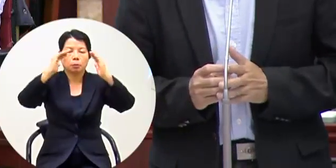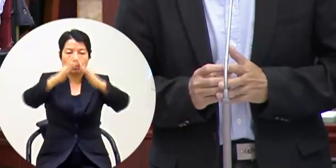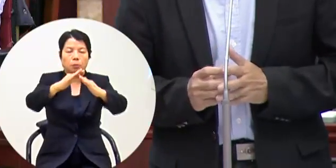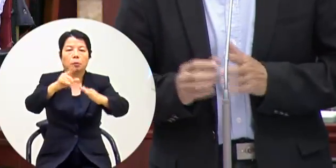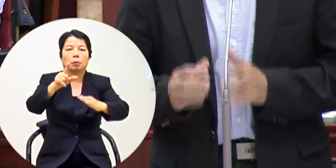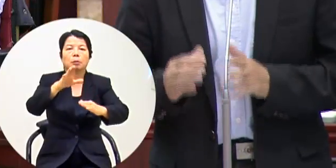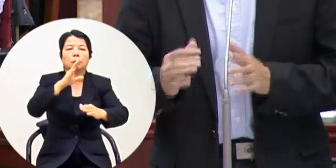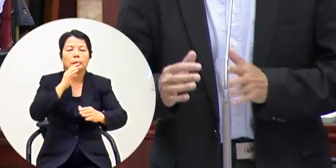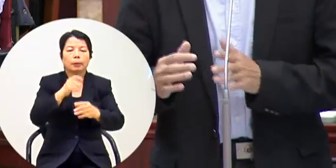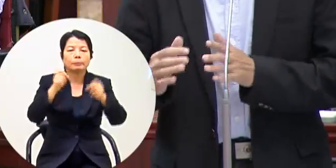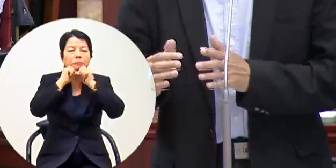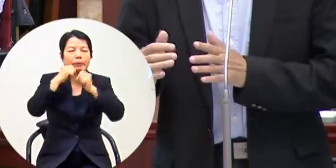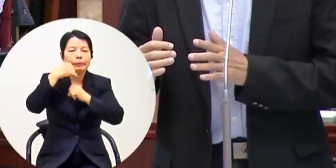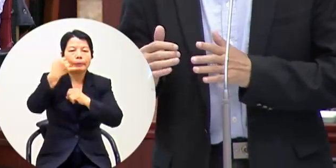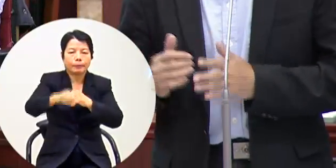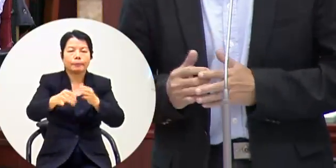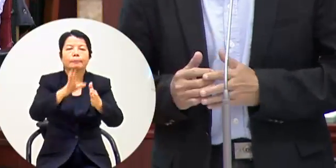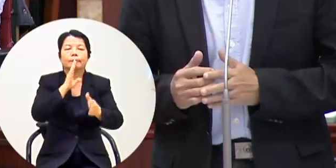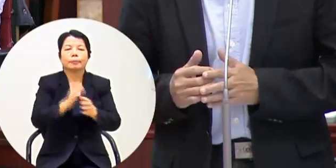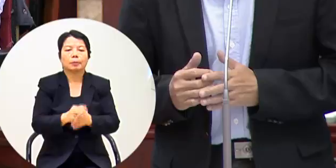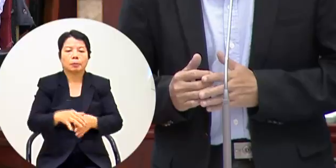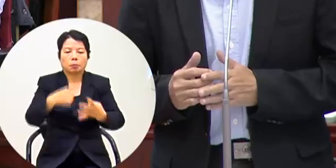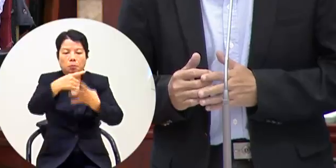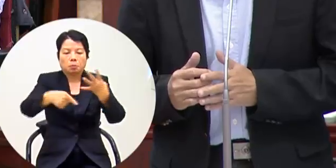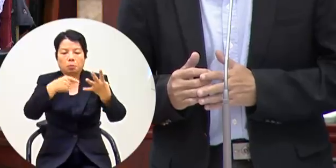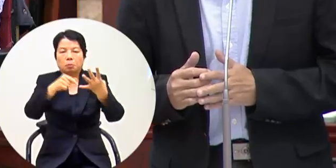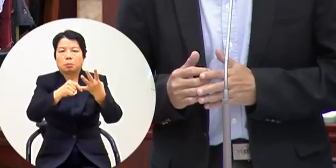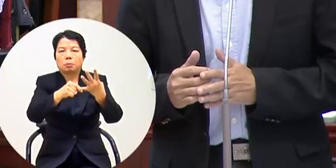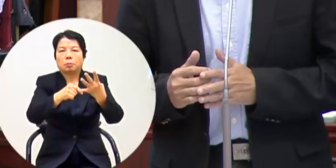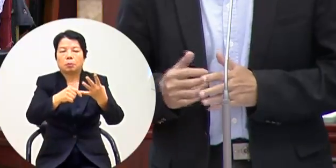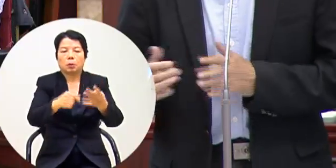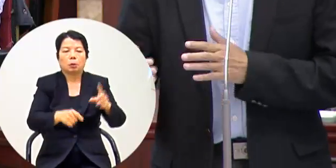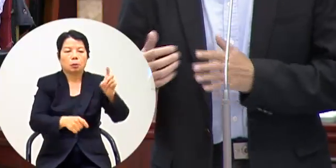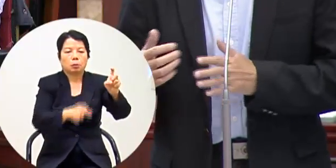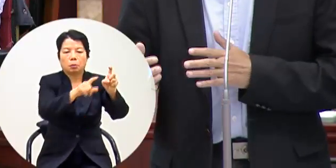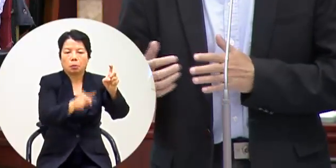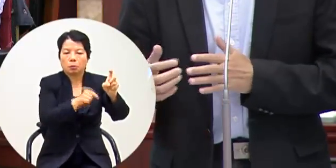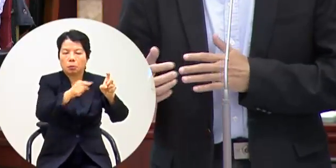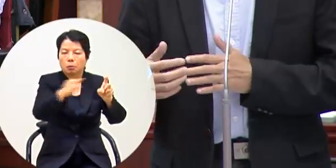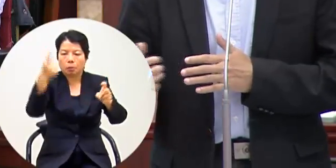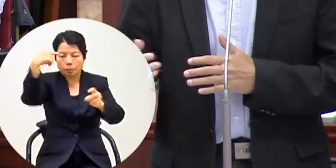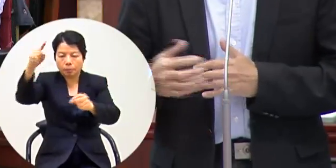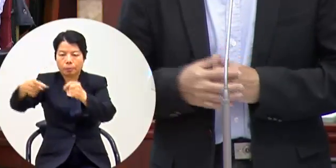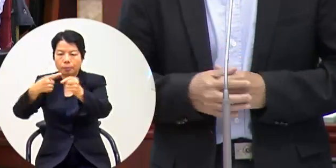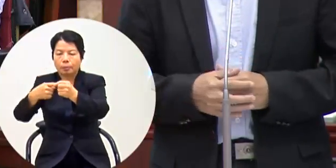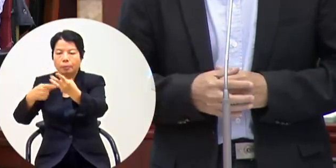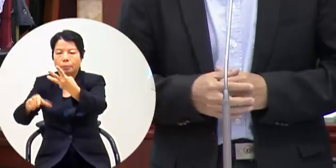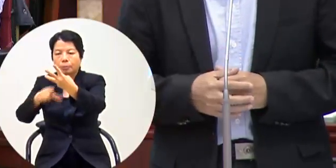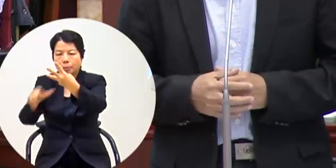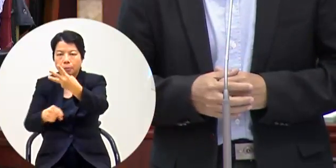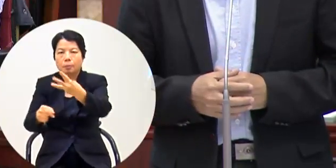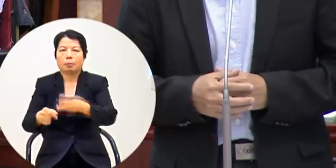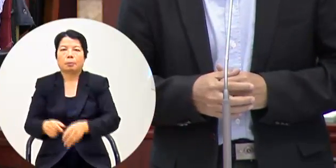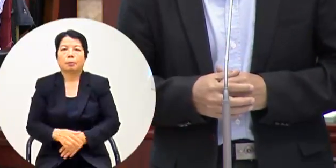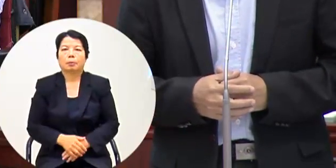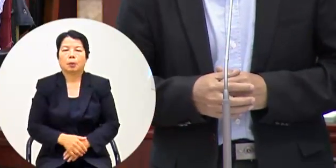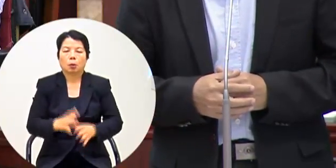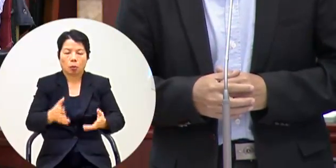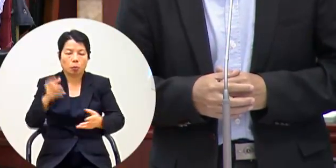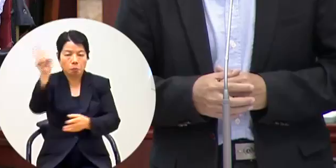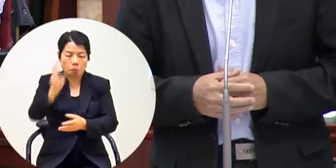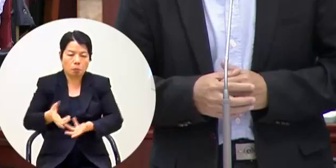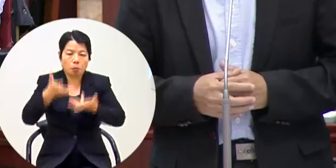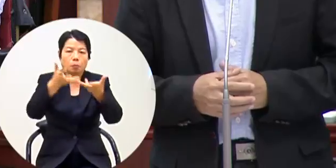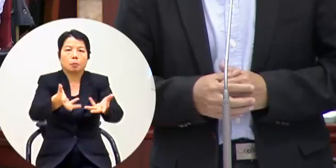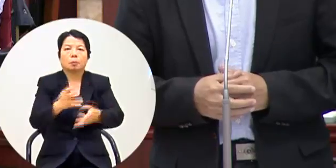季节，所以限制它十月到三月这段期间。所以供电的部分，我们没有，我们也是有思考到这个